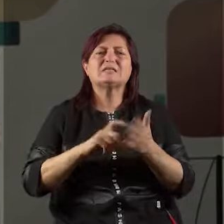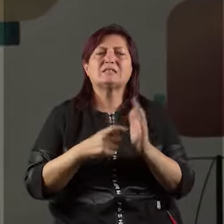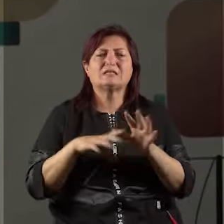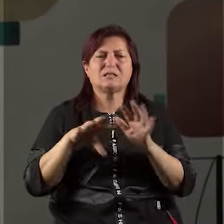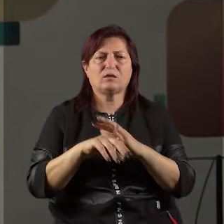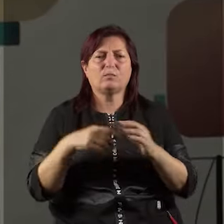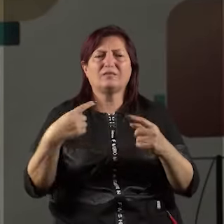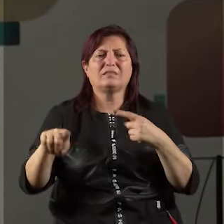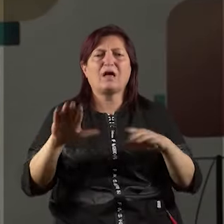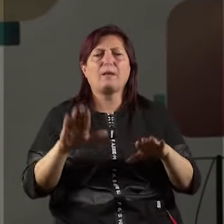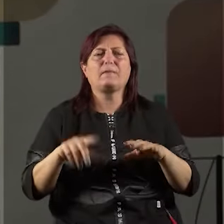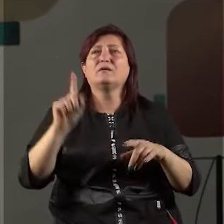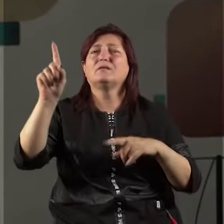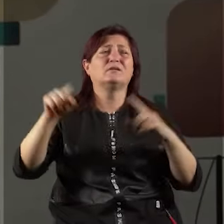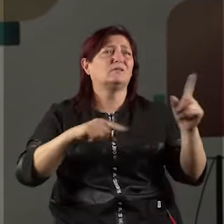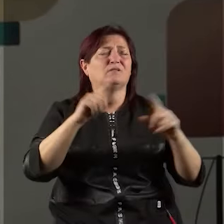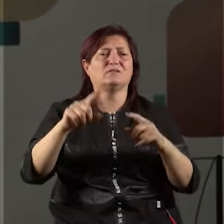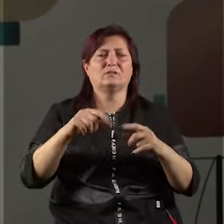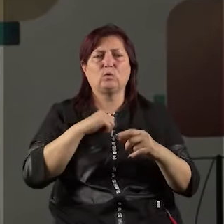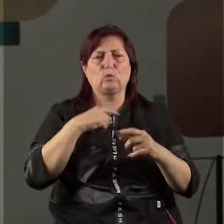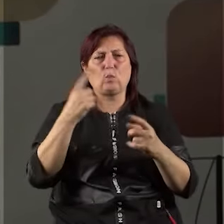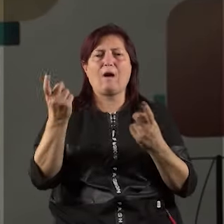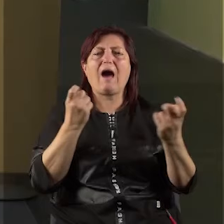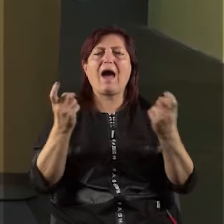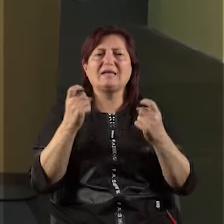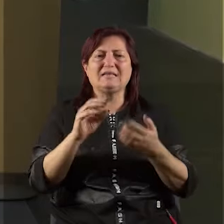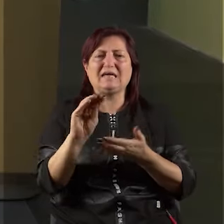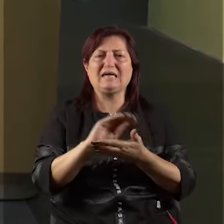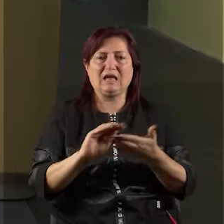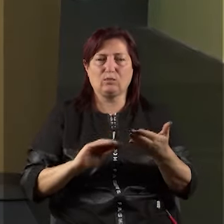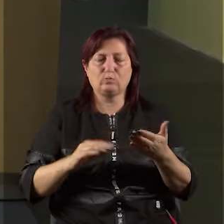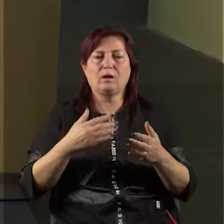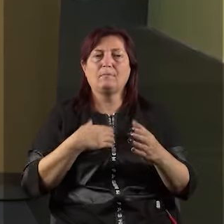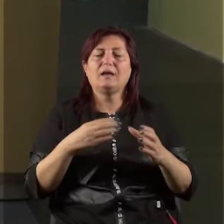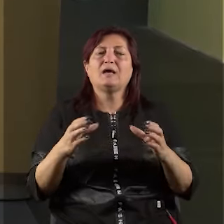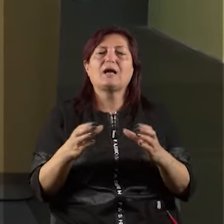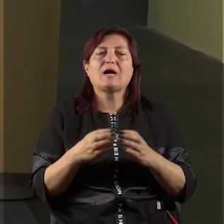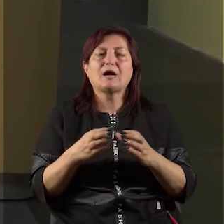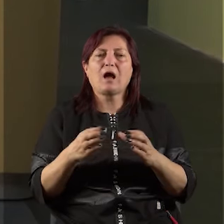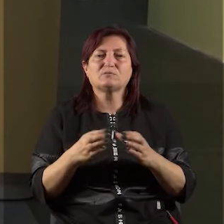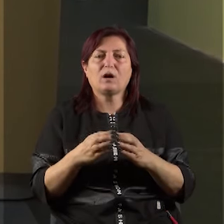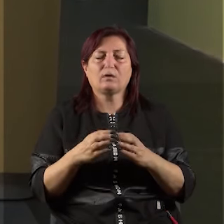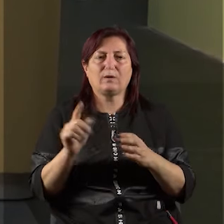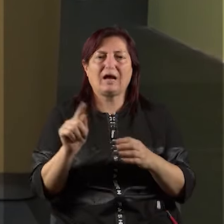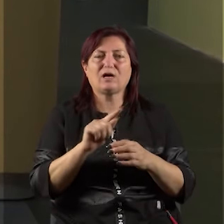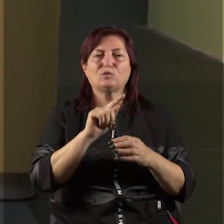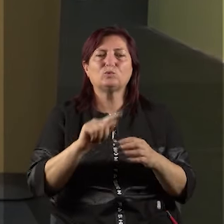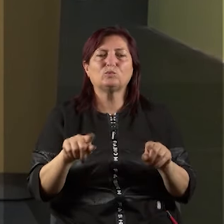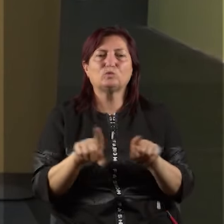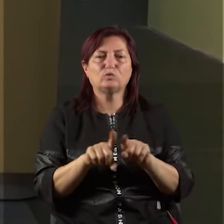տարբեր հարկերում հայտին գրողներ, որ աշխատել են, մենք կազմակերպում ենք էքսկուրսիաներ, բերում